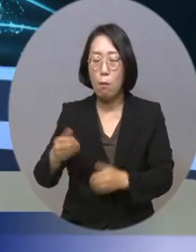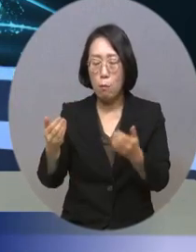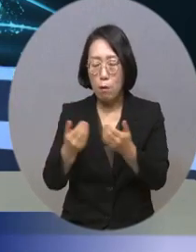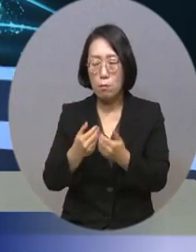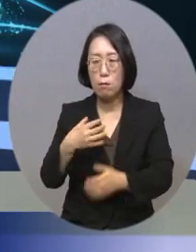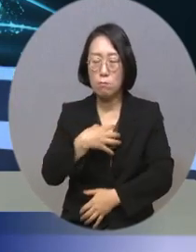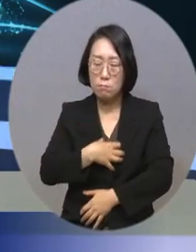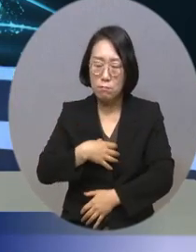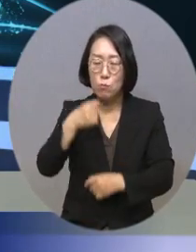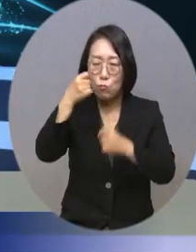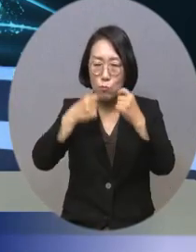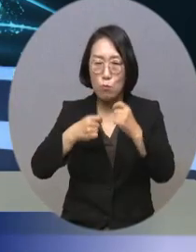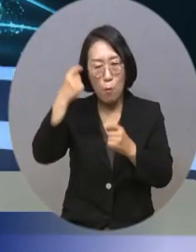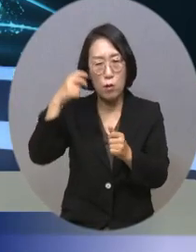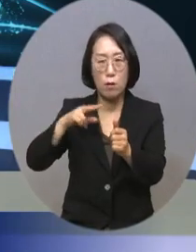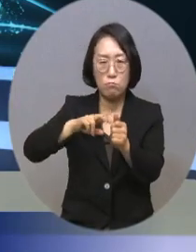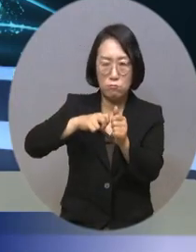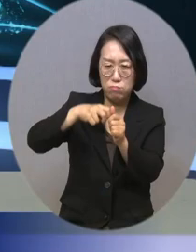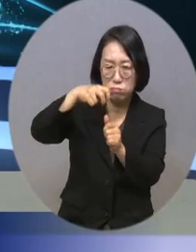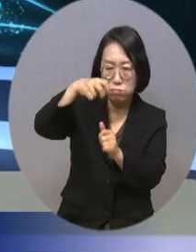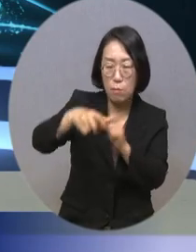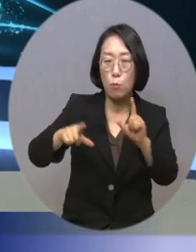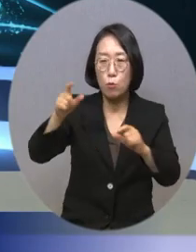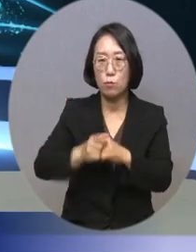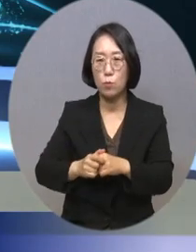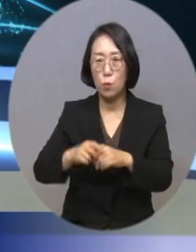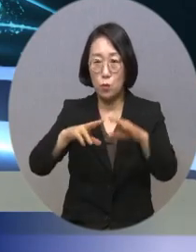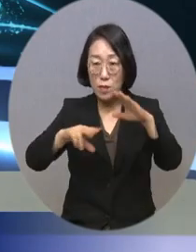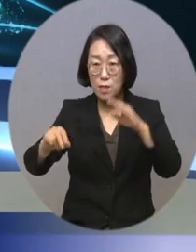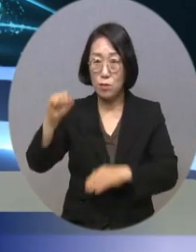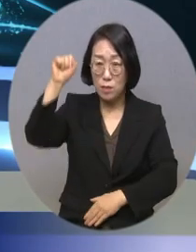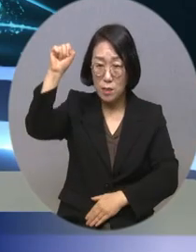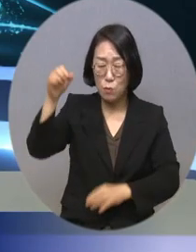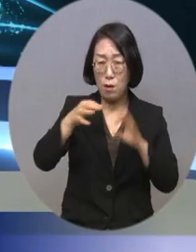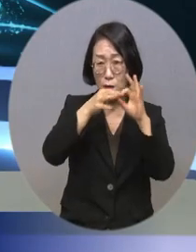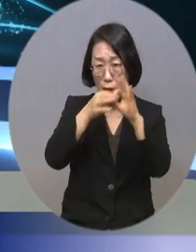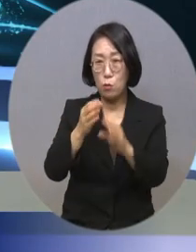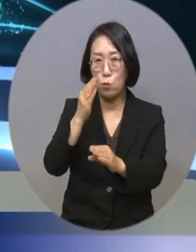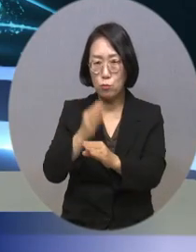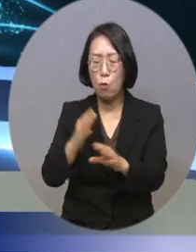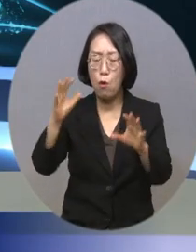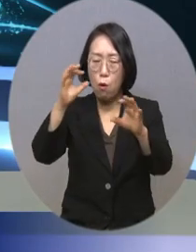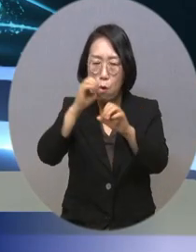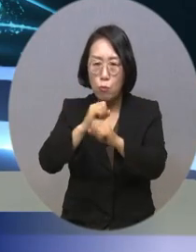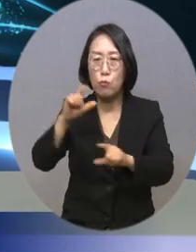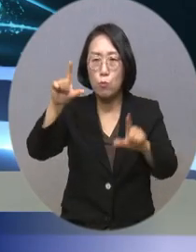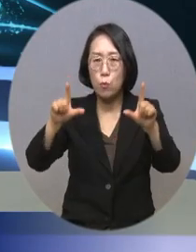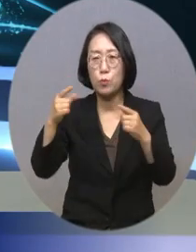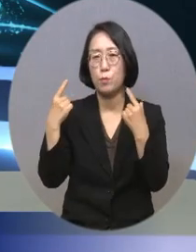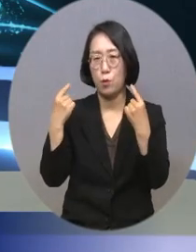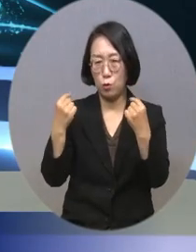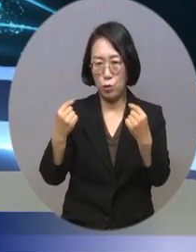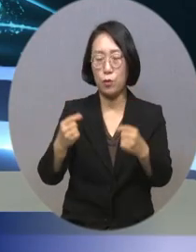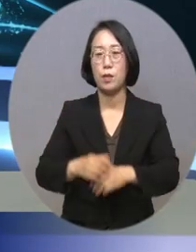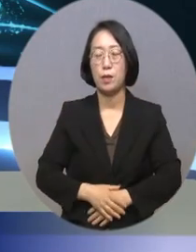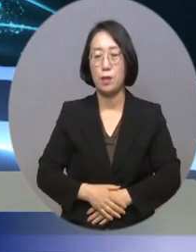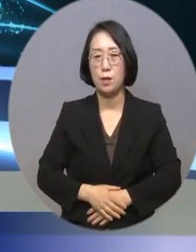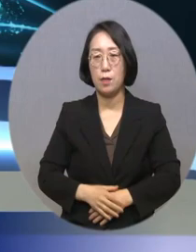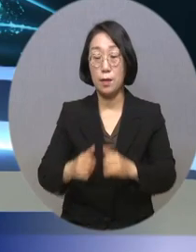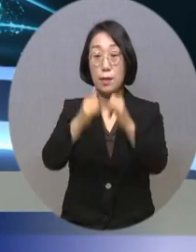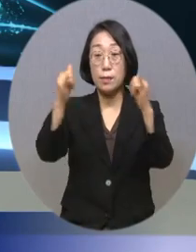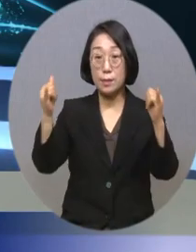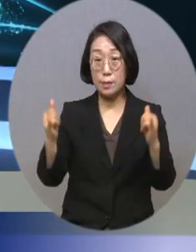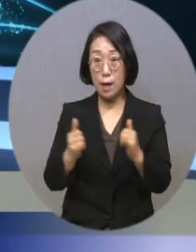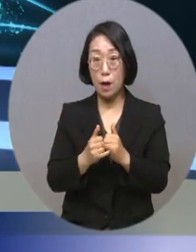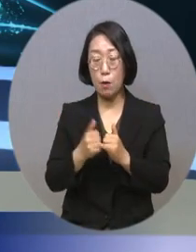삭발과 지하철 시위 등의 목소리에도 불구하고 개선되어야 할 어두운 현실이 여전히 많습니다. 우리 사회를